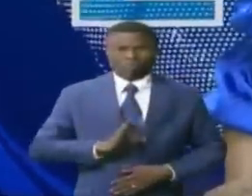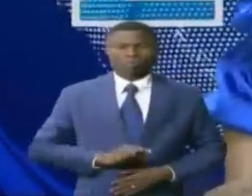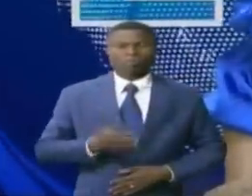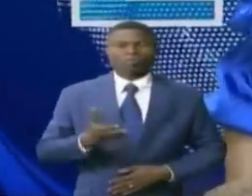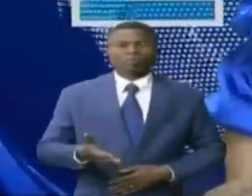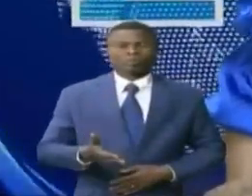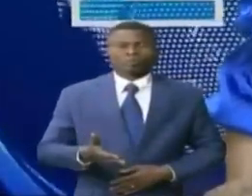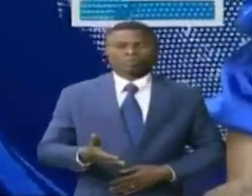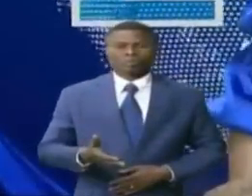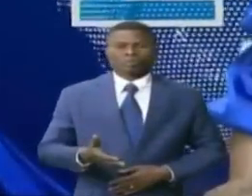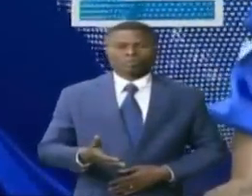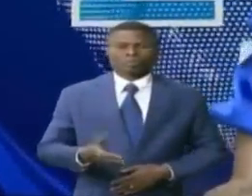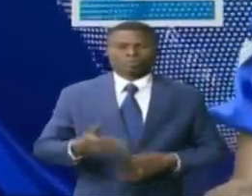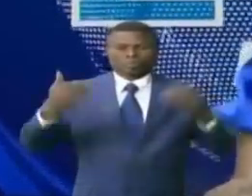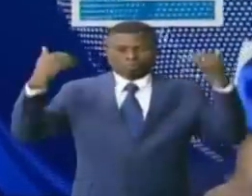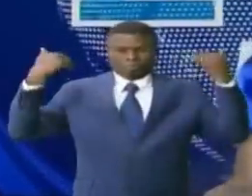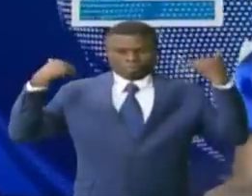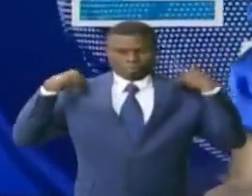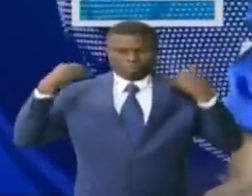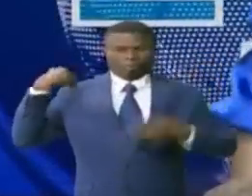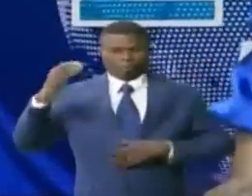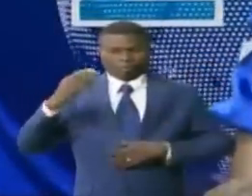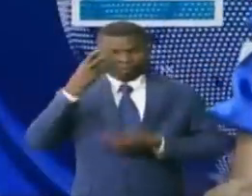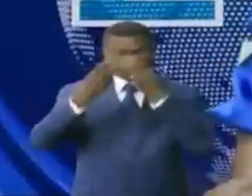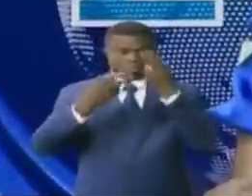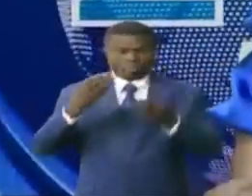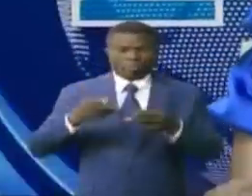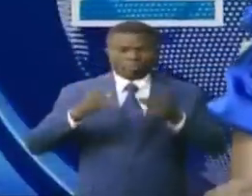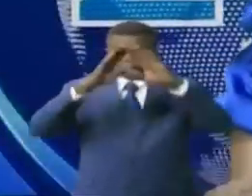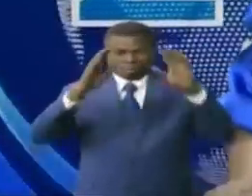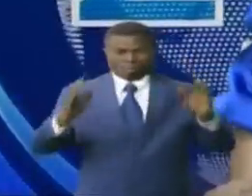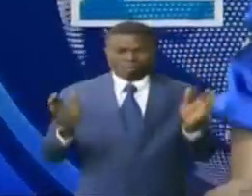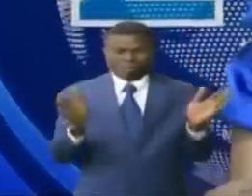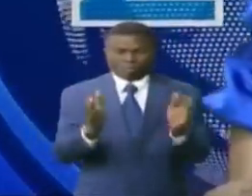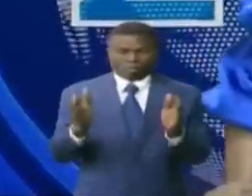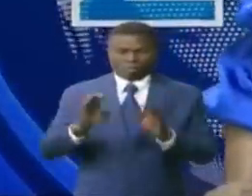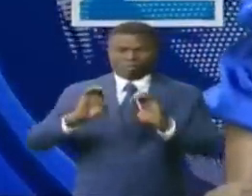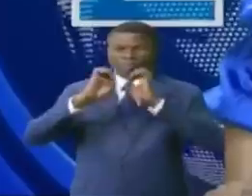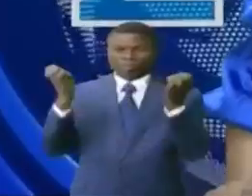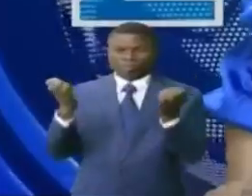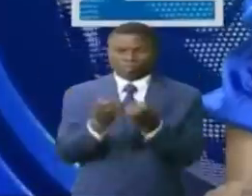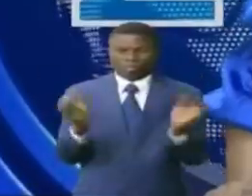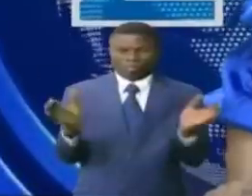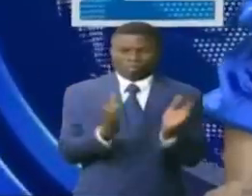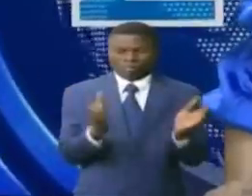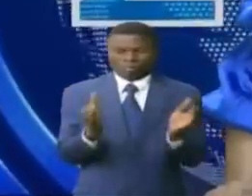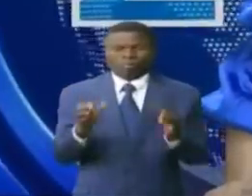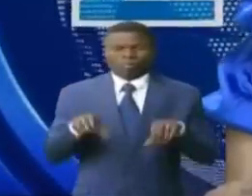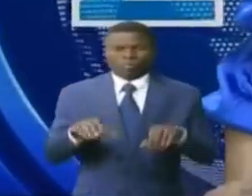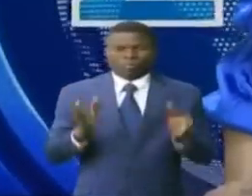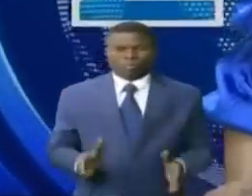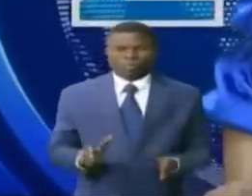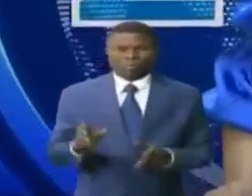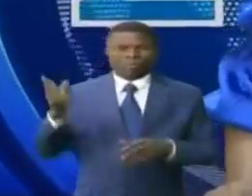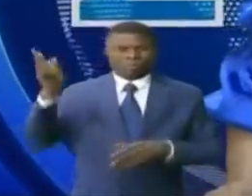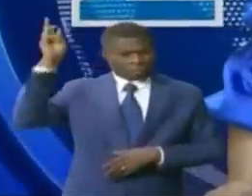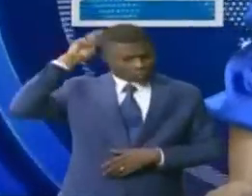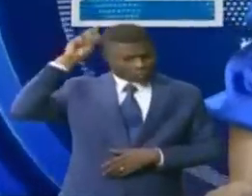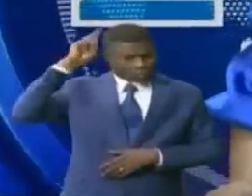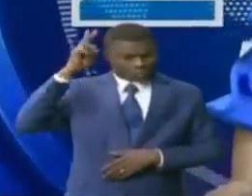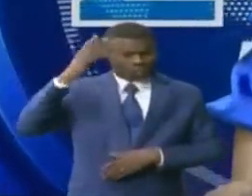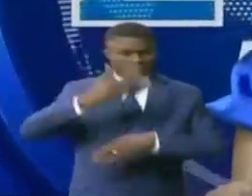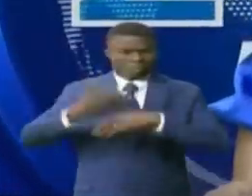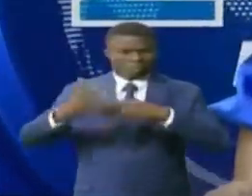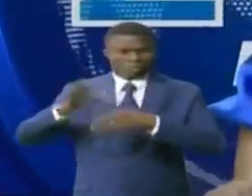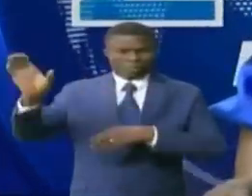Tshisekedi Tshilombo. Le chef de l'État a visité hier des stands des petites et moyennes entreprises de Kolwezi, stand érigé dans le cadre